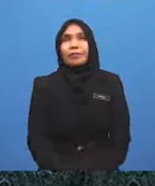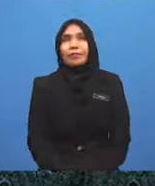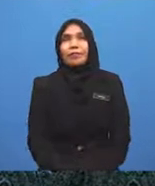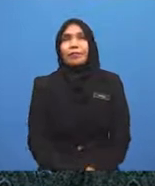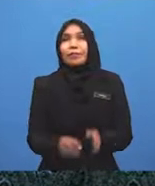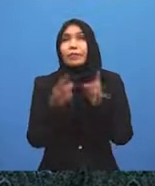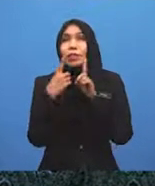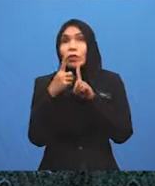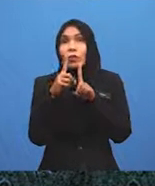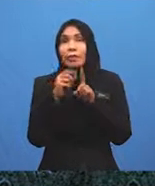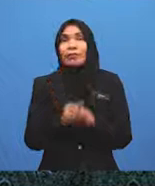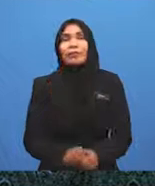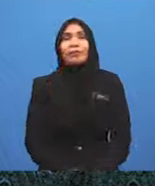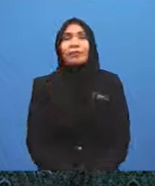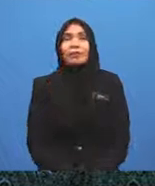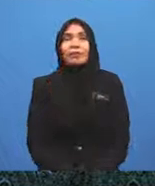Apakah jawapannya?